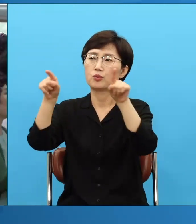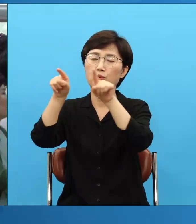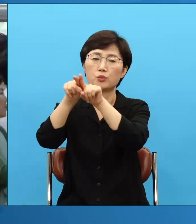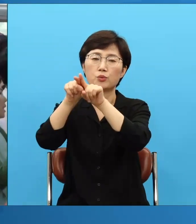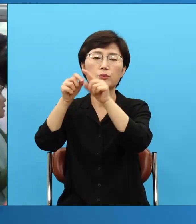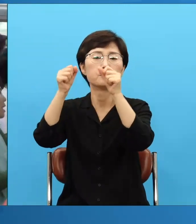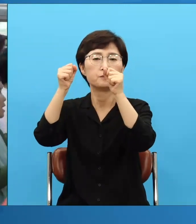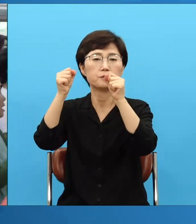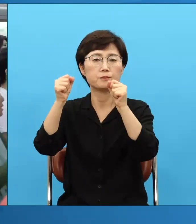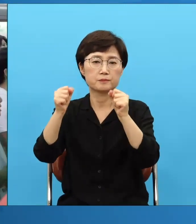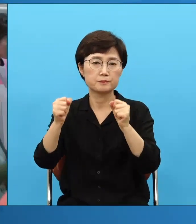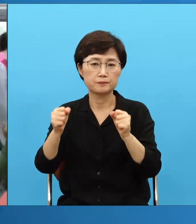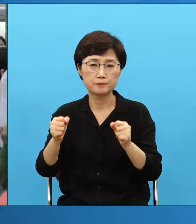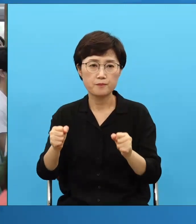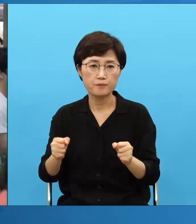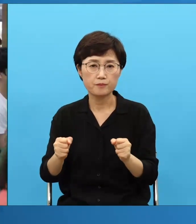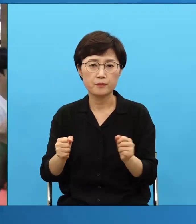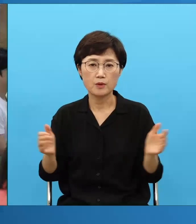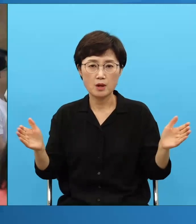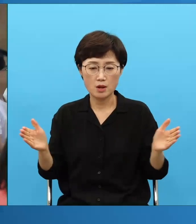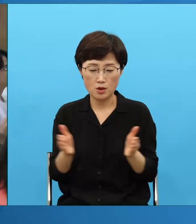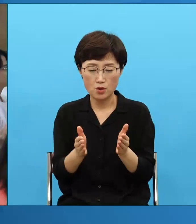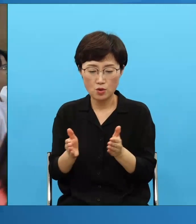할렐루야 함께하시네